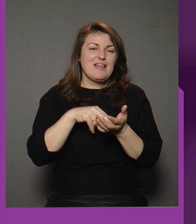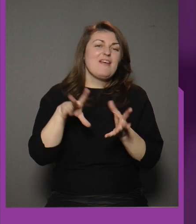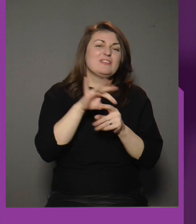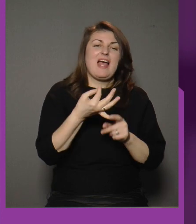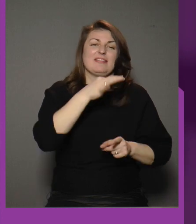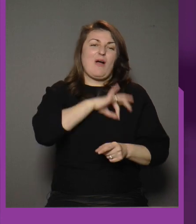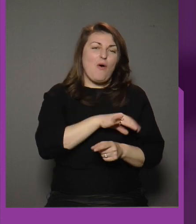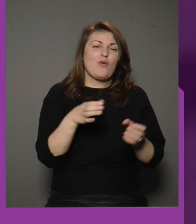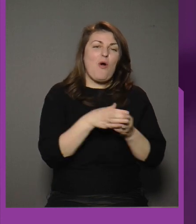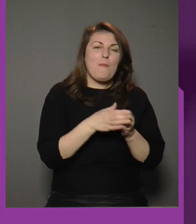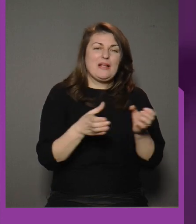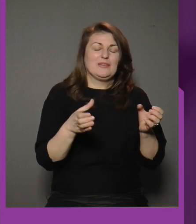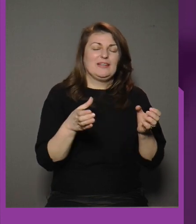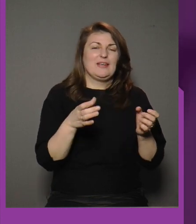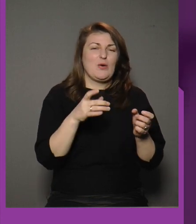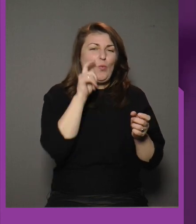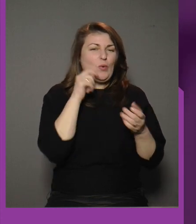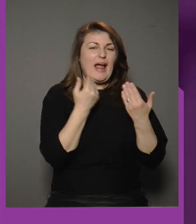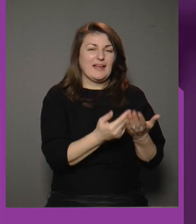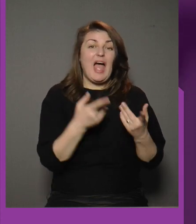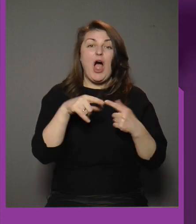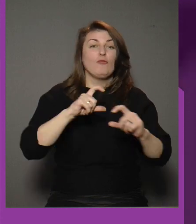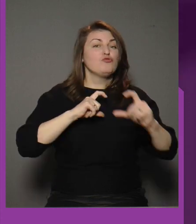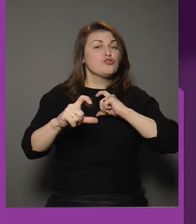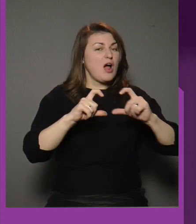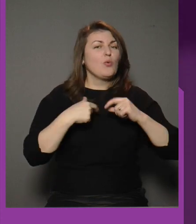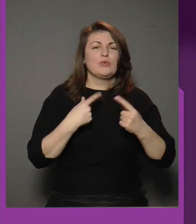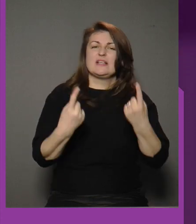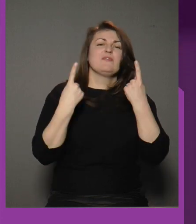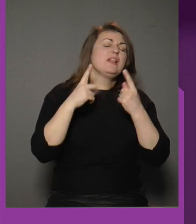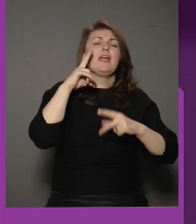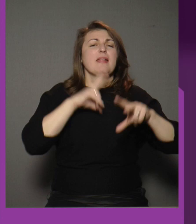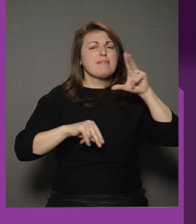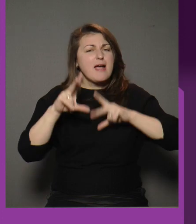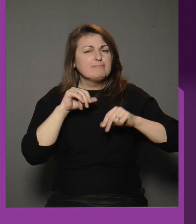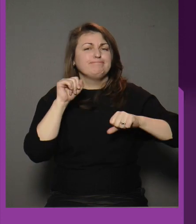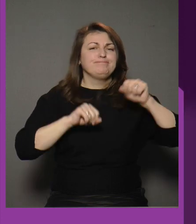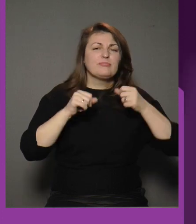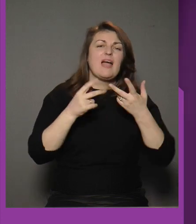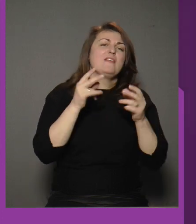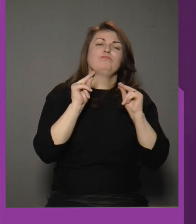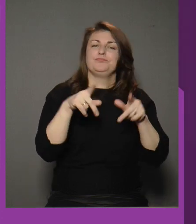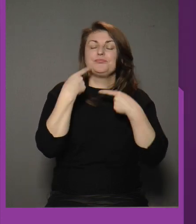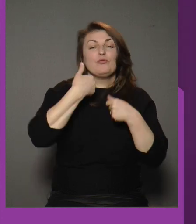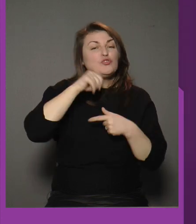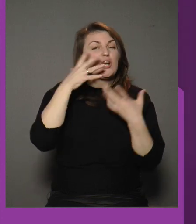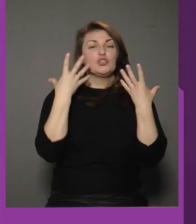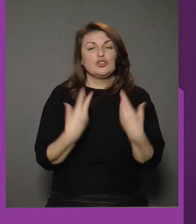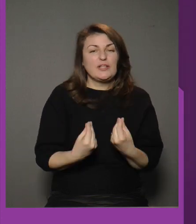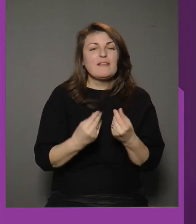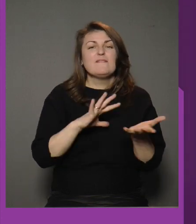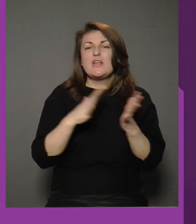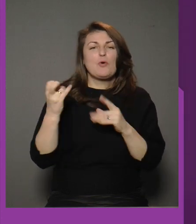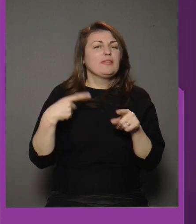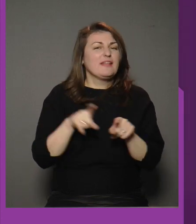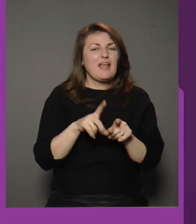команди України. От в шахах, да, в нас великі-великі надії, сподівання. Відверто кажемо, вчорашній день відбувся не